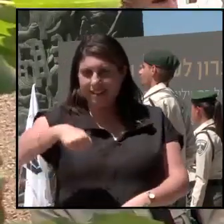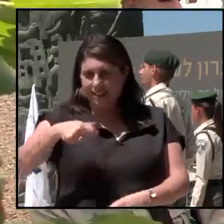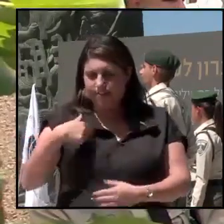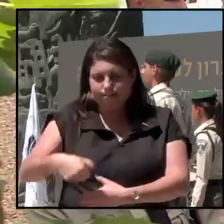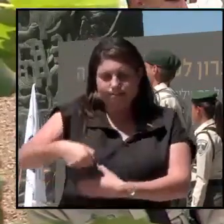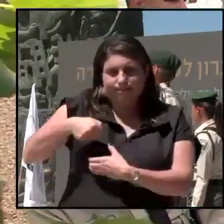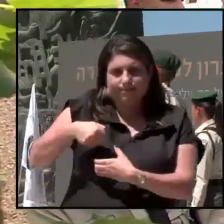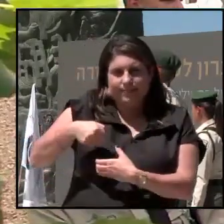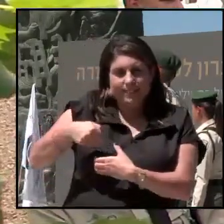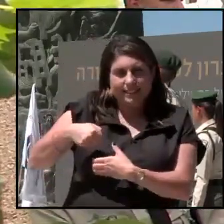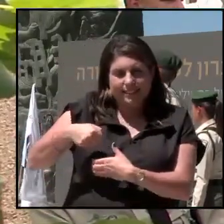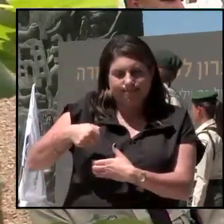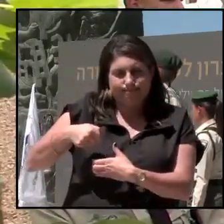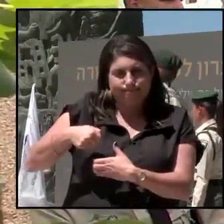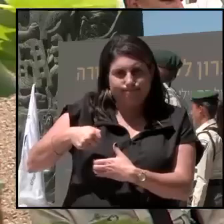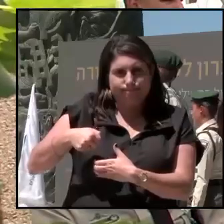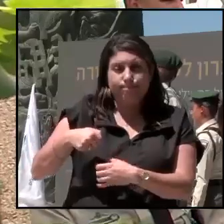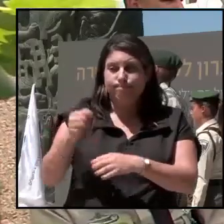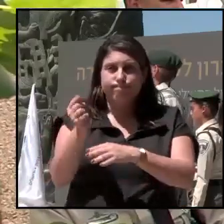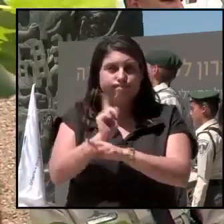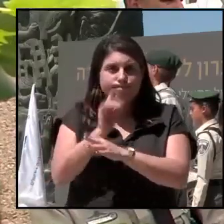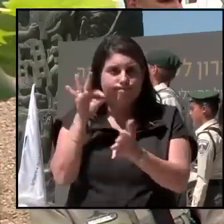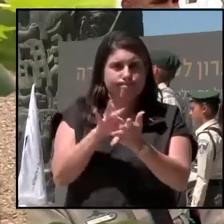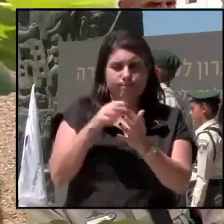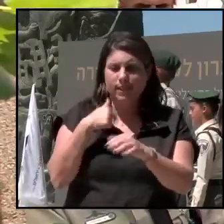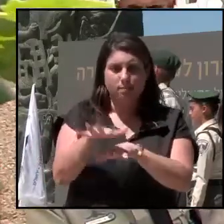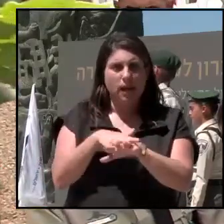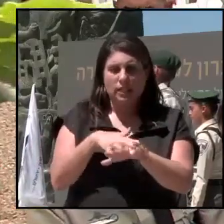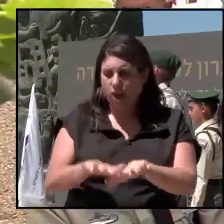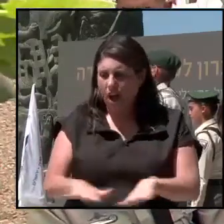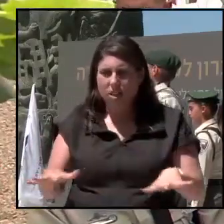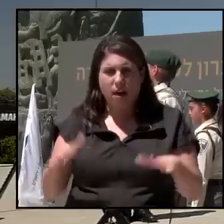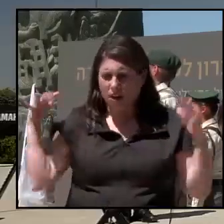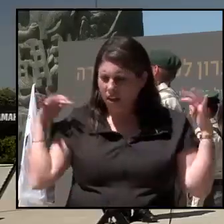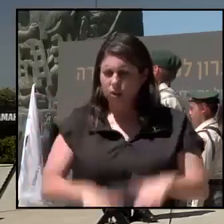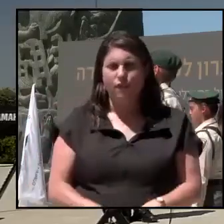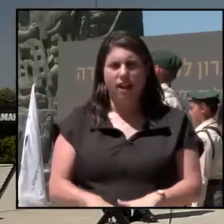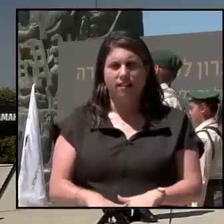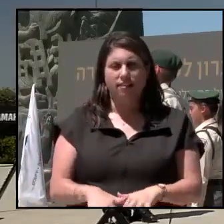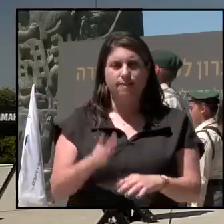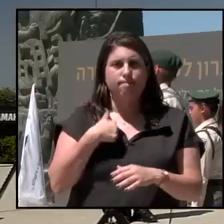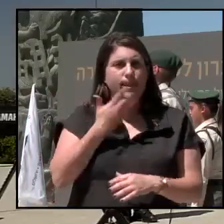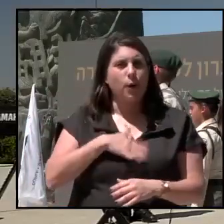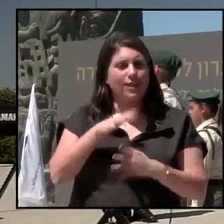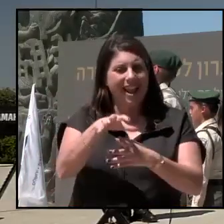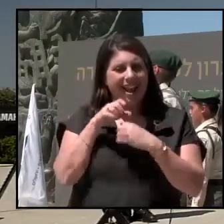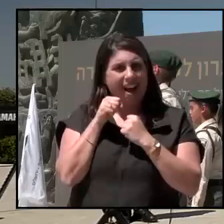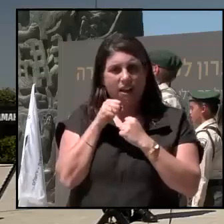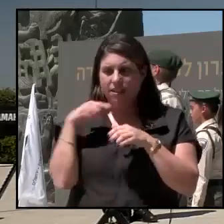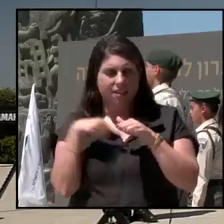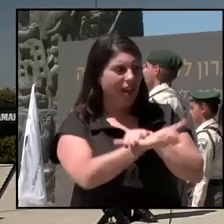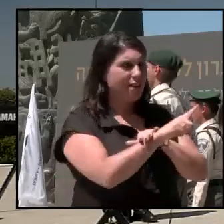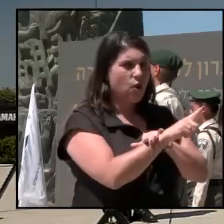הידית בעצבנות. לרגע קצר אני מרגיש שהאדמה קורסת תחת רגליי. הייתי רוצה לקחת את עקביי